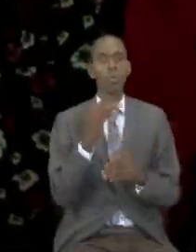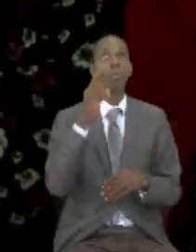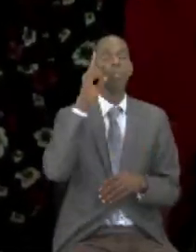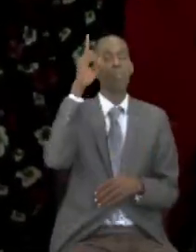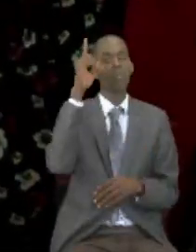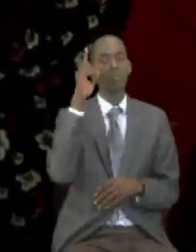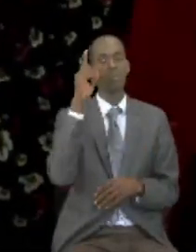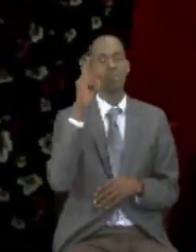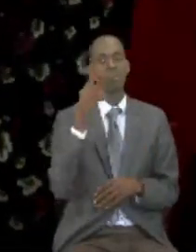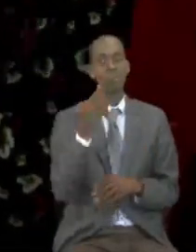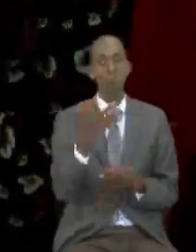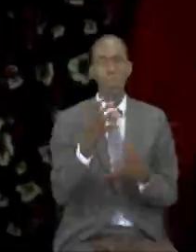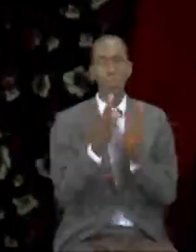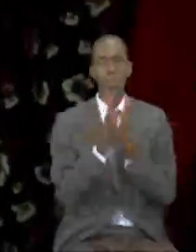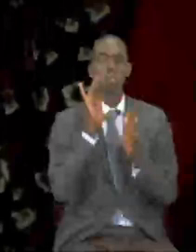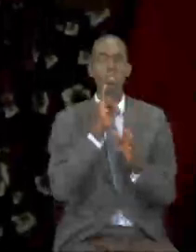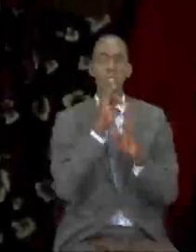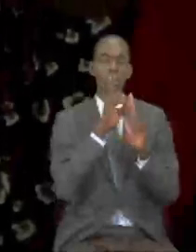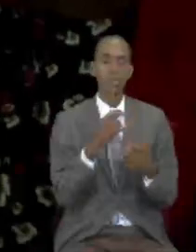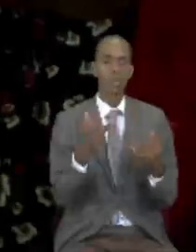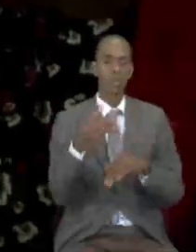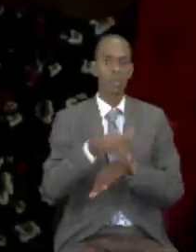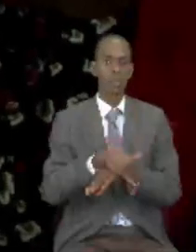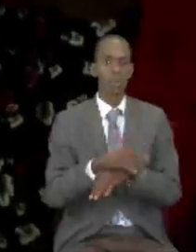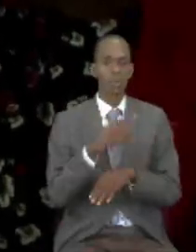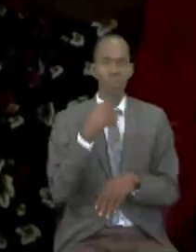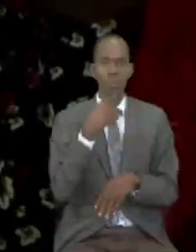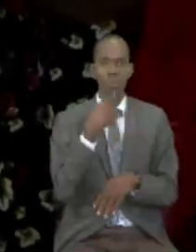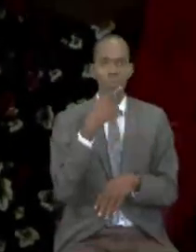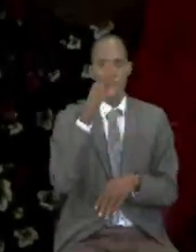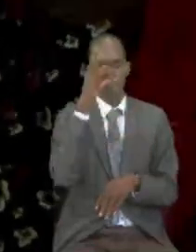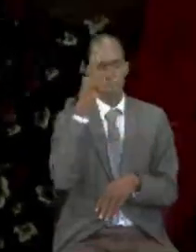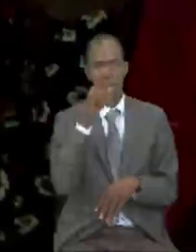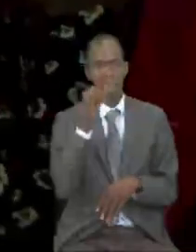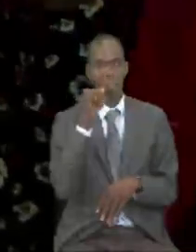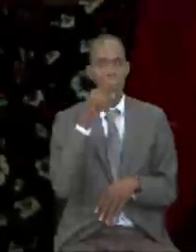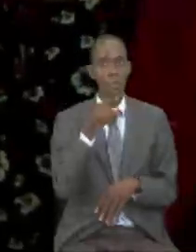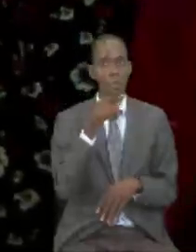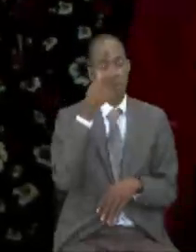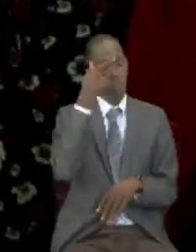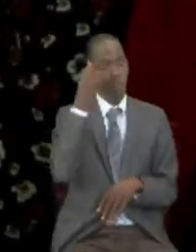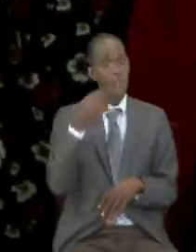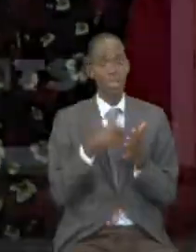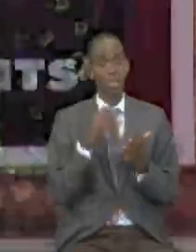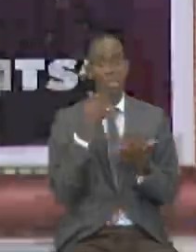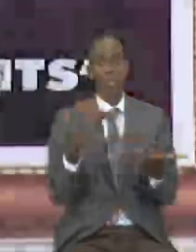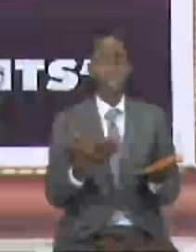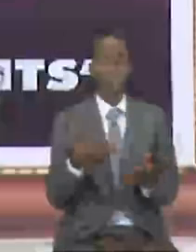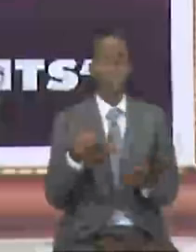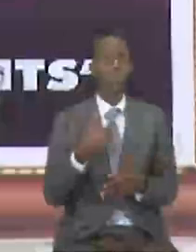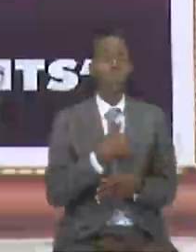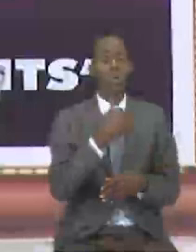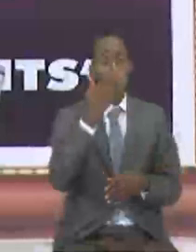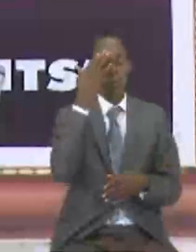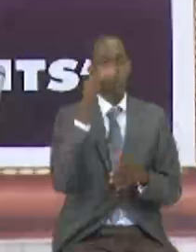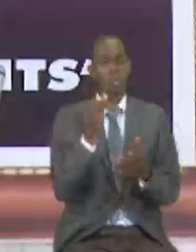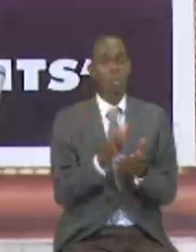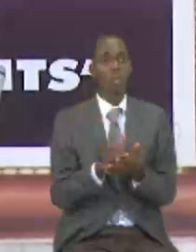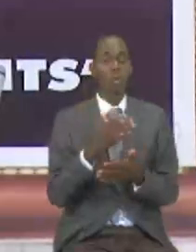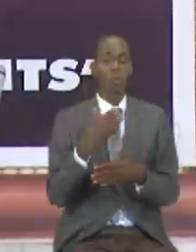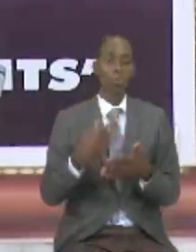soir. Où est la personne? Où est-elle? Où est-il? Parce qu'il dit que nous savons